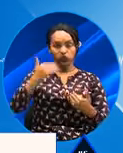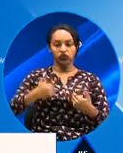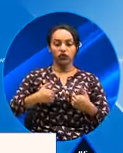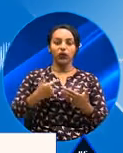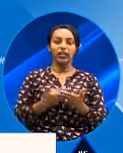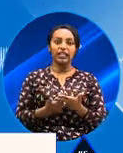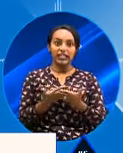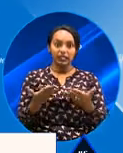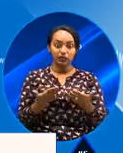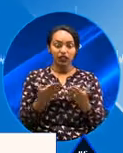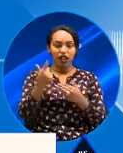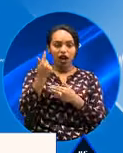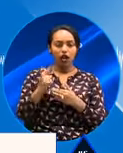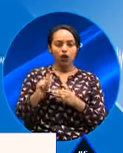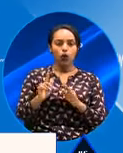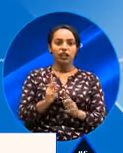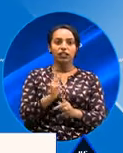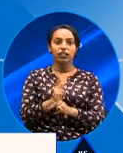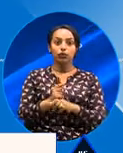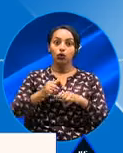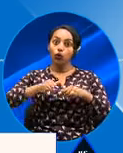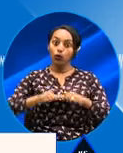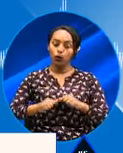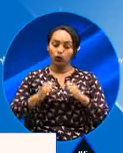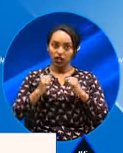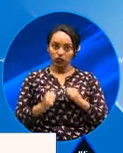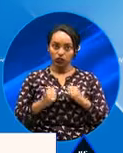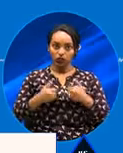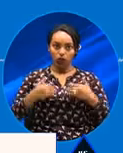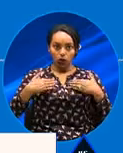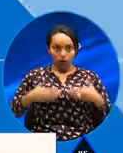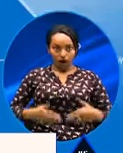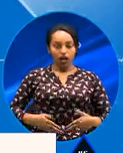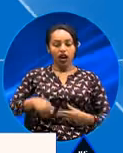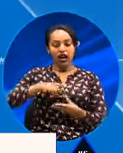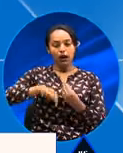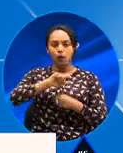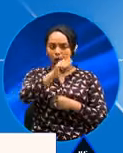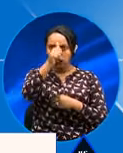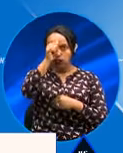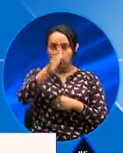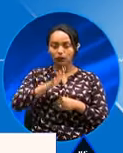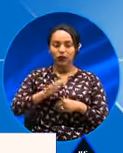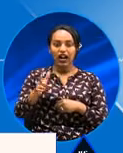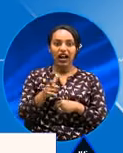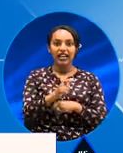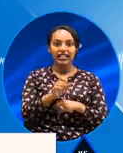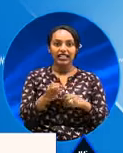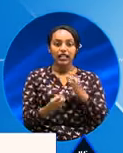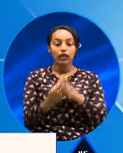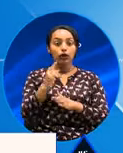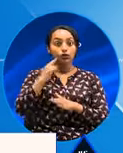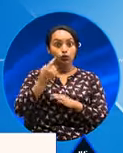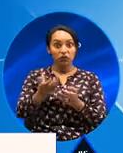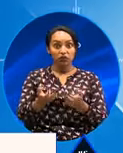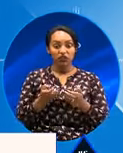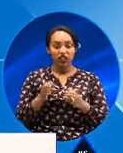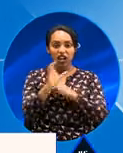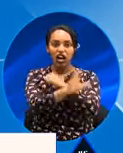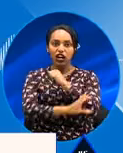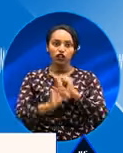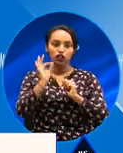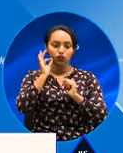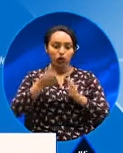ይታወቃል። ይህንንም እንግዲህ አረንጓዴነት ጠብቆ መቆየት ያስቻለው በአካባቢው ማንም ሰው ያለ ለልማት እንኳን ቢፈለግ